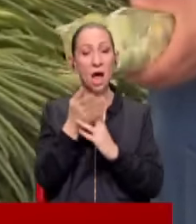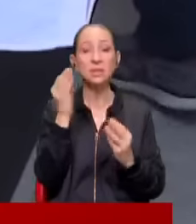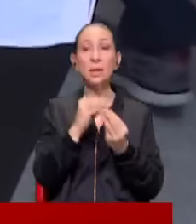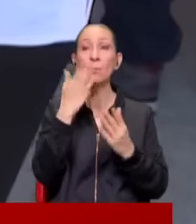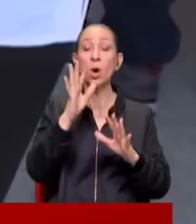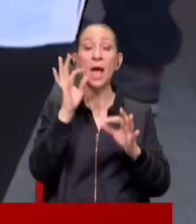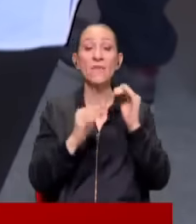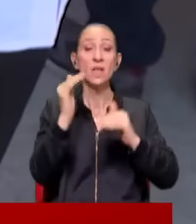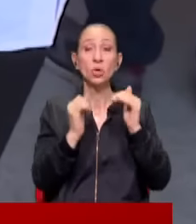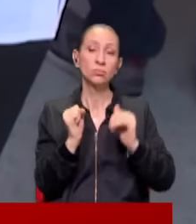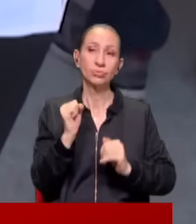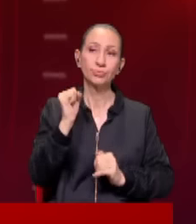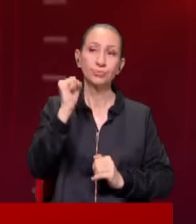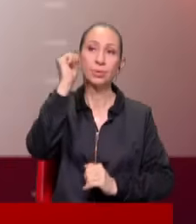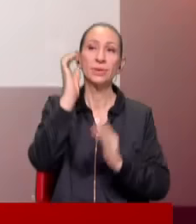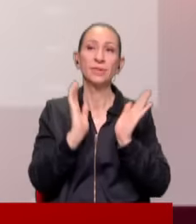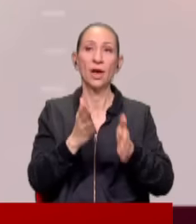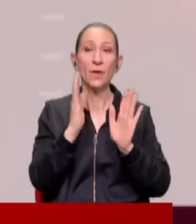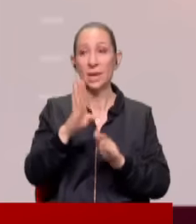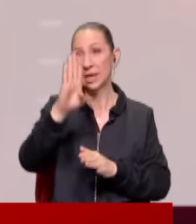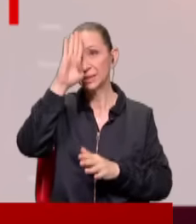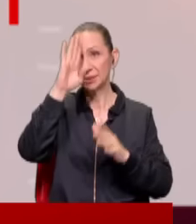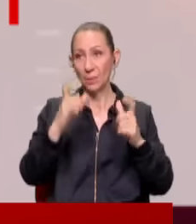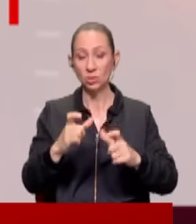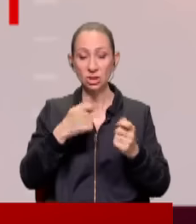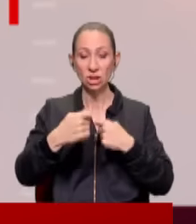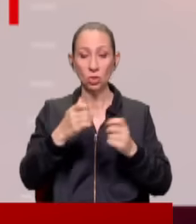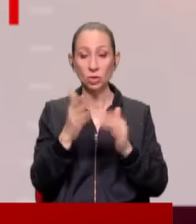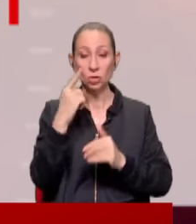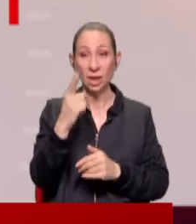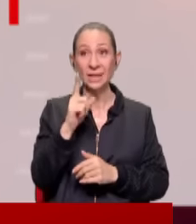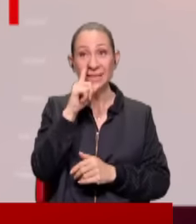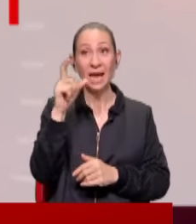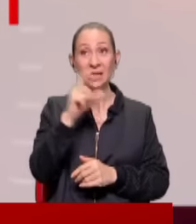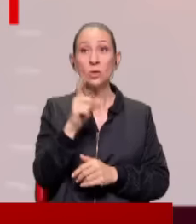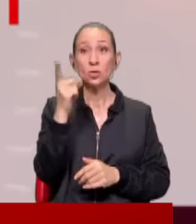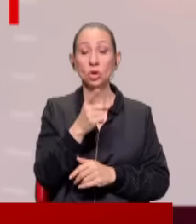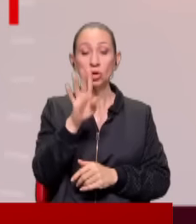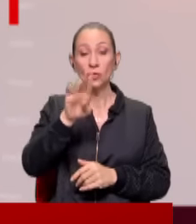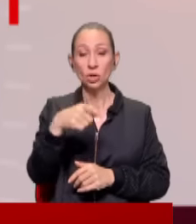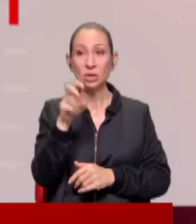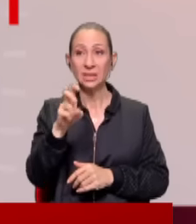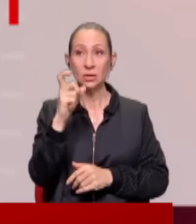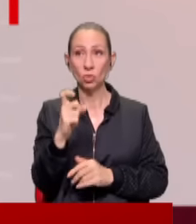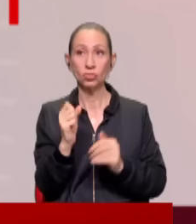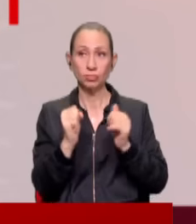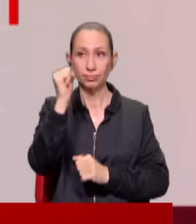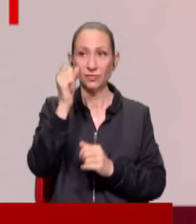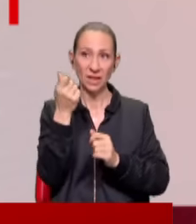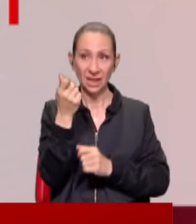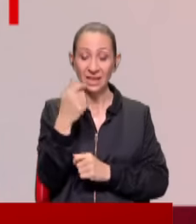ama enflasyon yükselmeye devam ediyor. İstanbul Ticaret Odası'na göre Nisan ayında %4,89 arttı fiyatlar. Yıllık